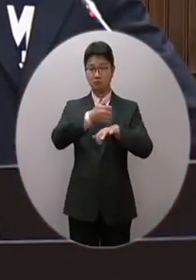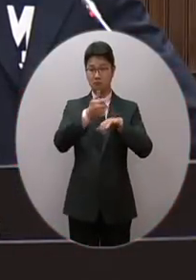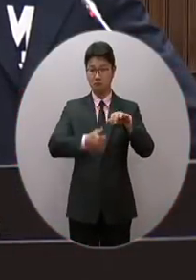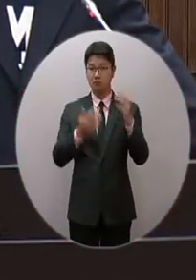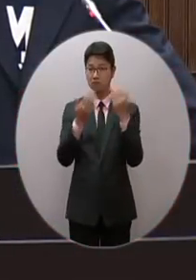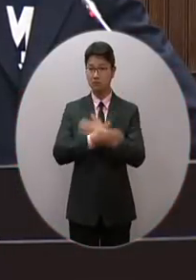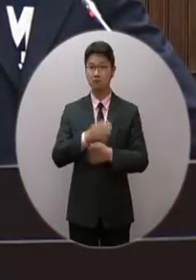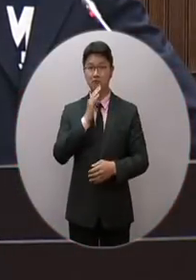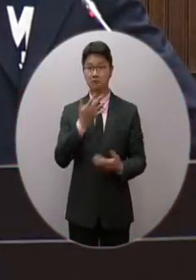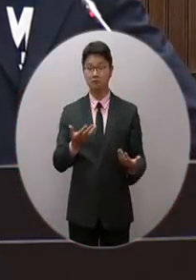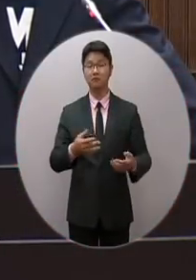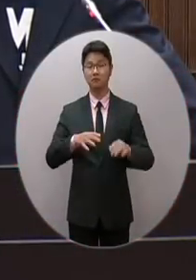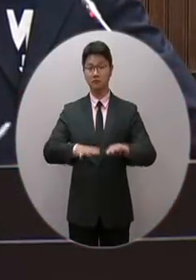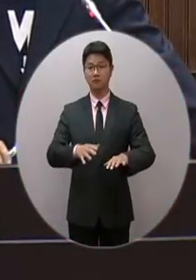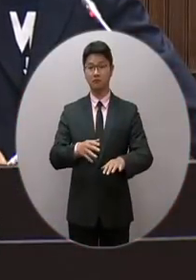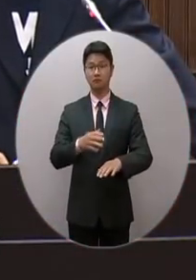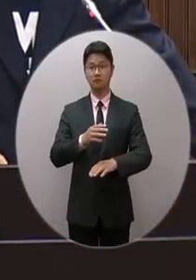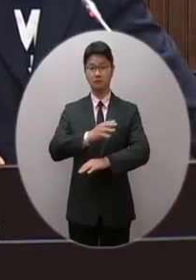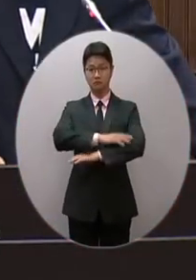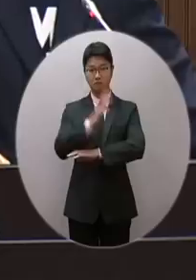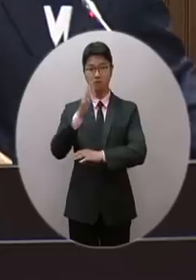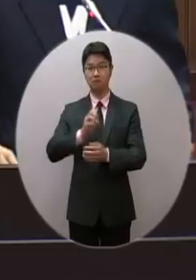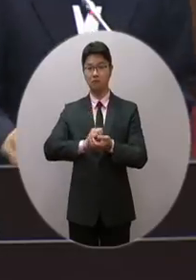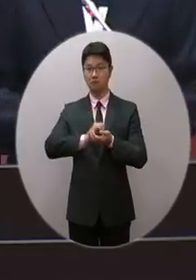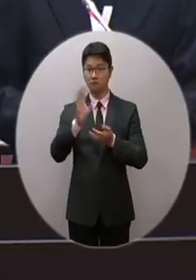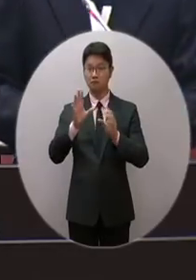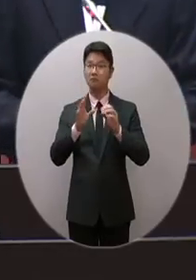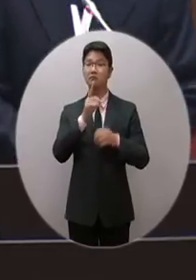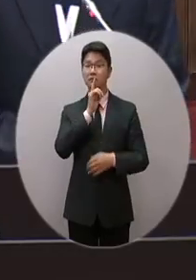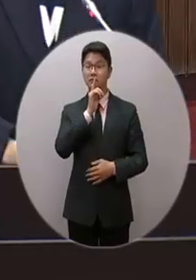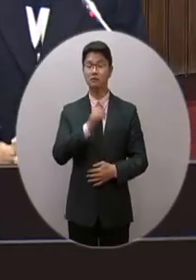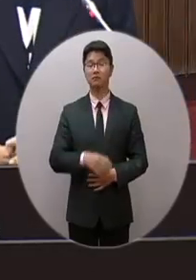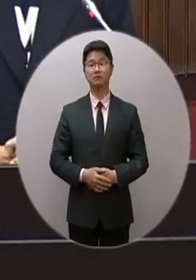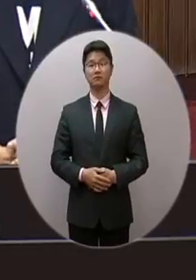看到今天有媒体的报道了，说这个